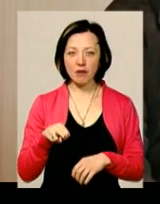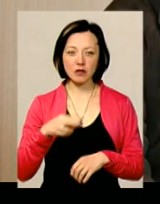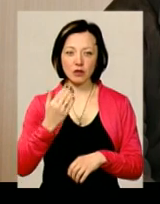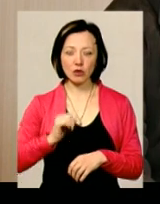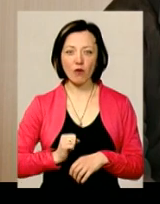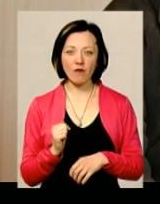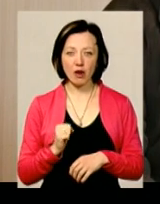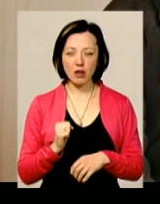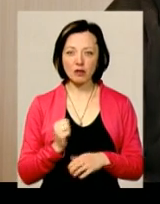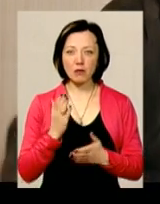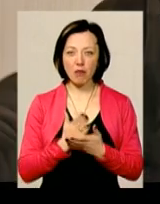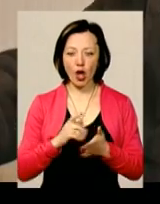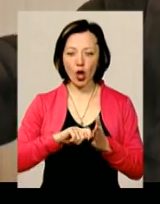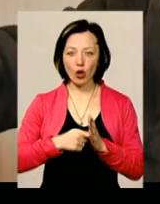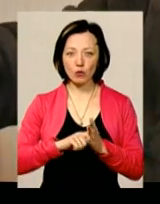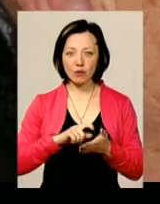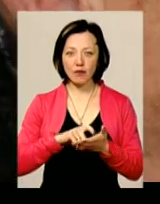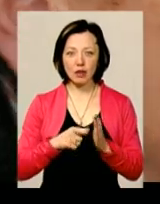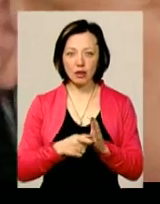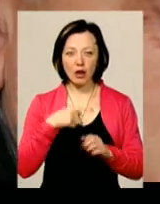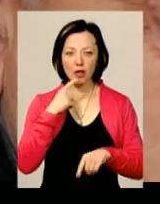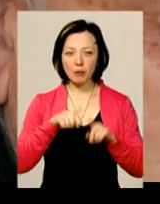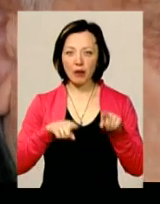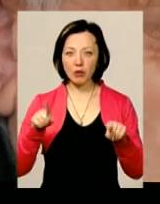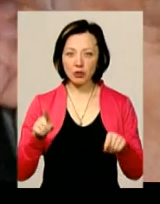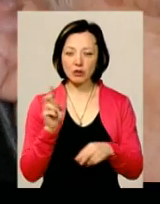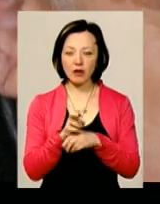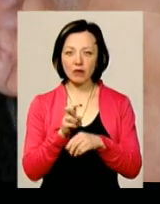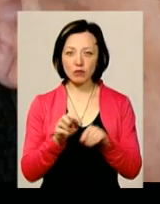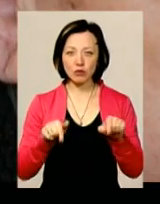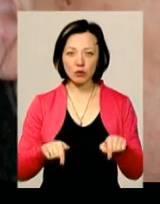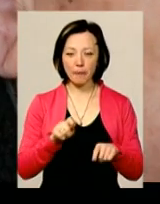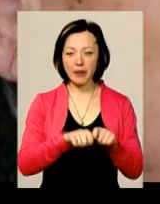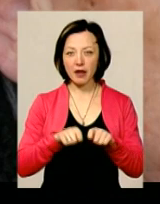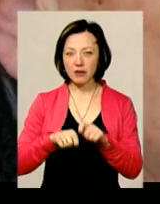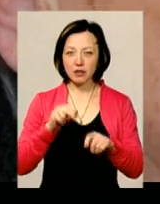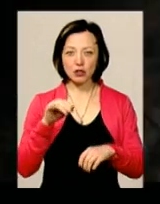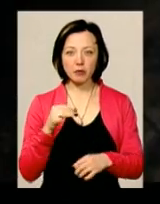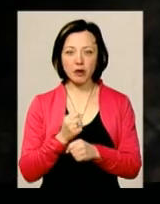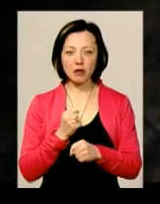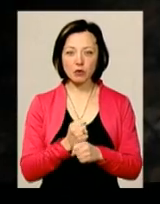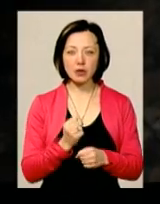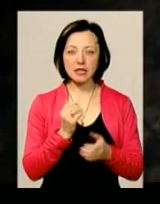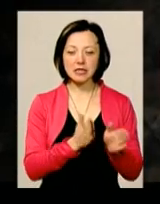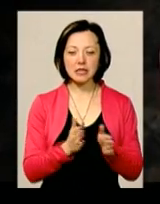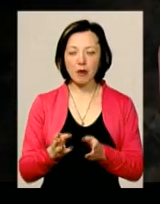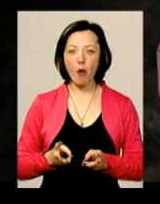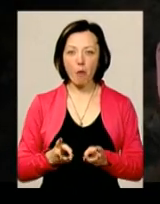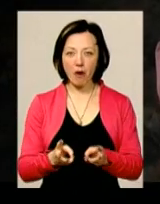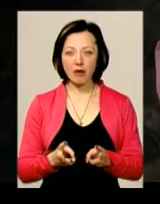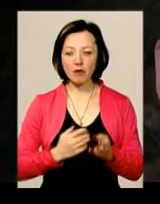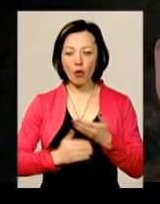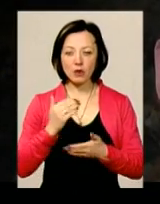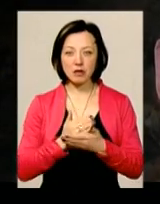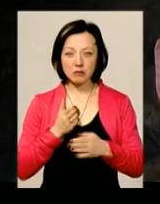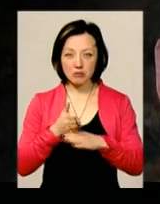її товаришем. Він має ключі від квартири і, каже, періодично навідувався сюди перевірити, чи працює система опалення. Під час останнього